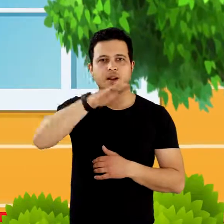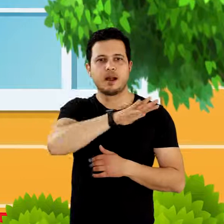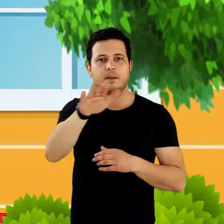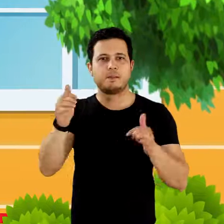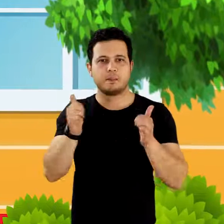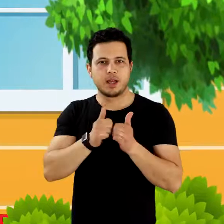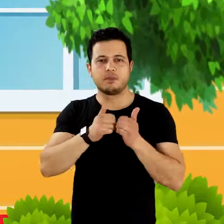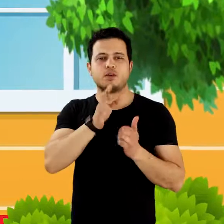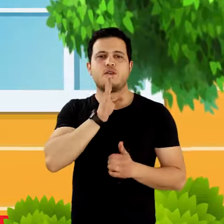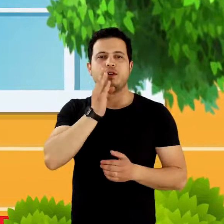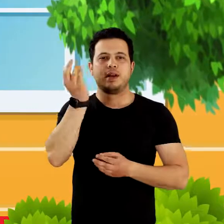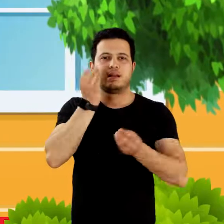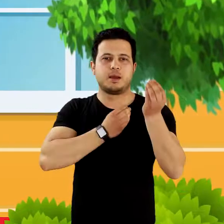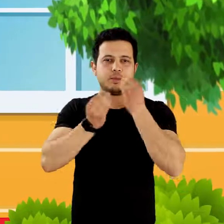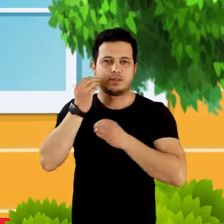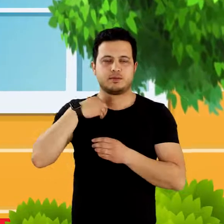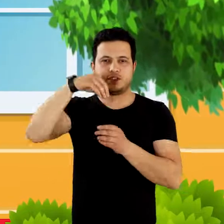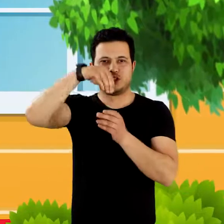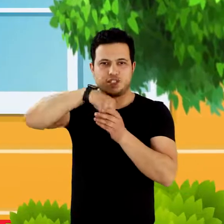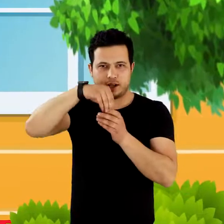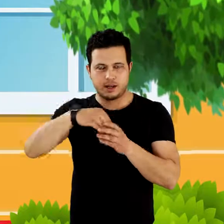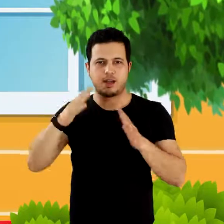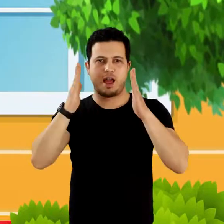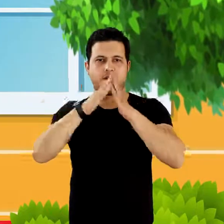beraber öğle yemeğini yemek için içeri girdi.